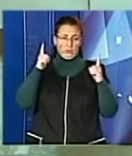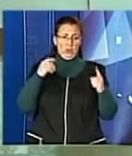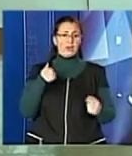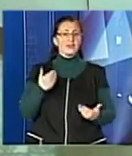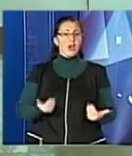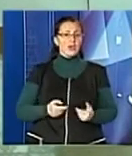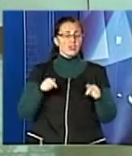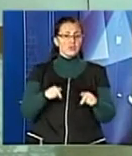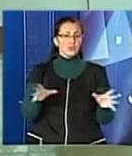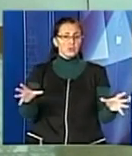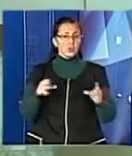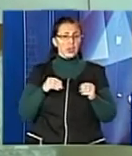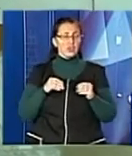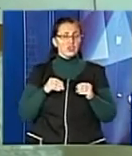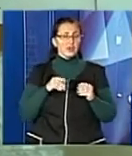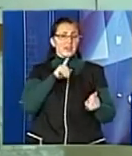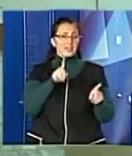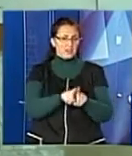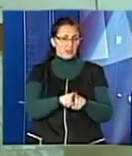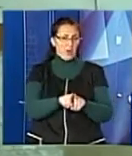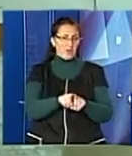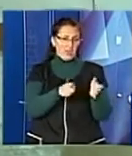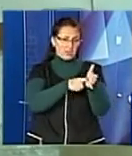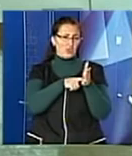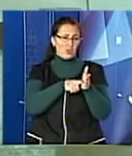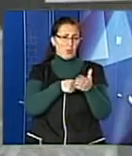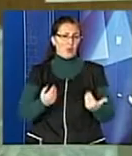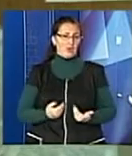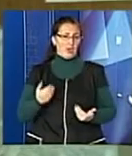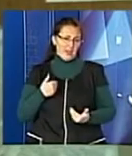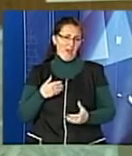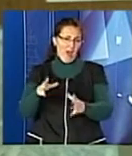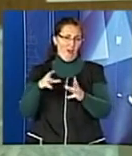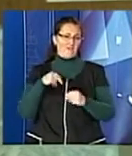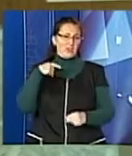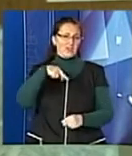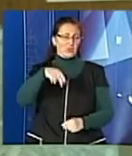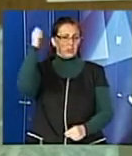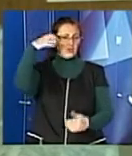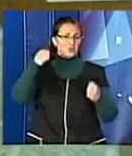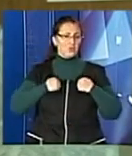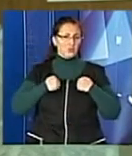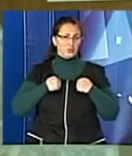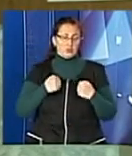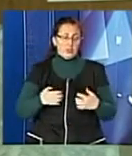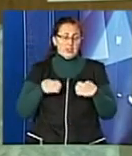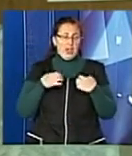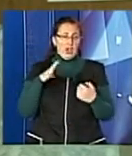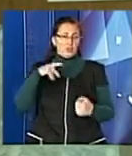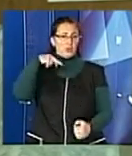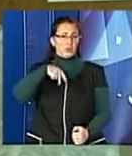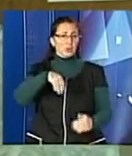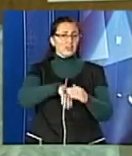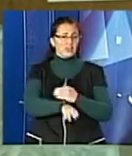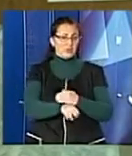і вона живе на 6-му поверсі. Я часто з нею ходила за компанією в душ. Дуже страшно було ходити в підвал. І, ну,